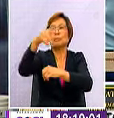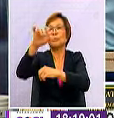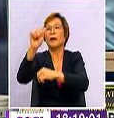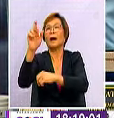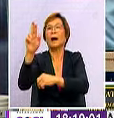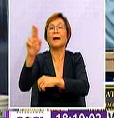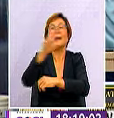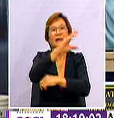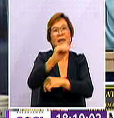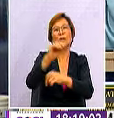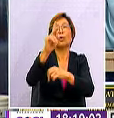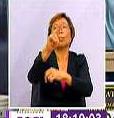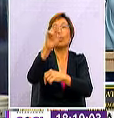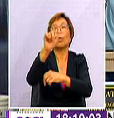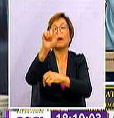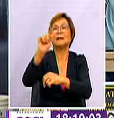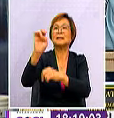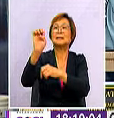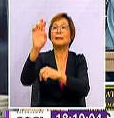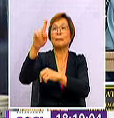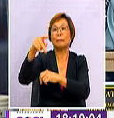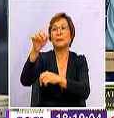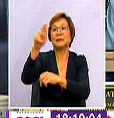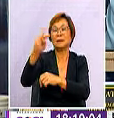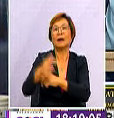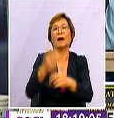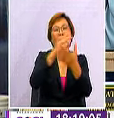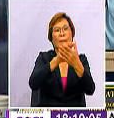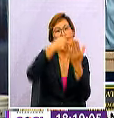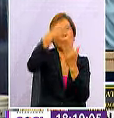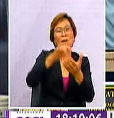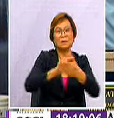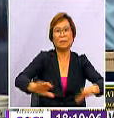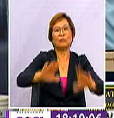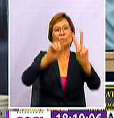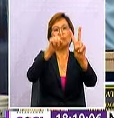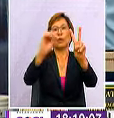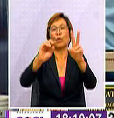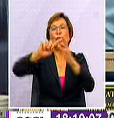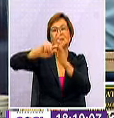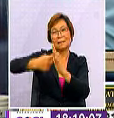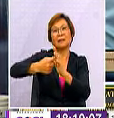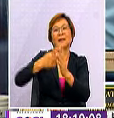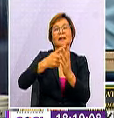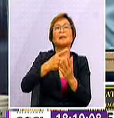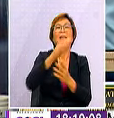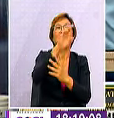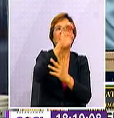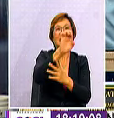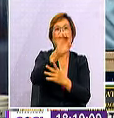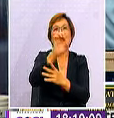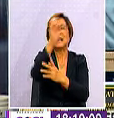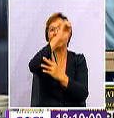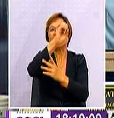Kuala Sepetang, Perak. Selanjutnya, program SAFE 2.0 diperkenalkan, iaitu pemberian e-rebate